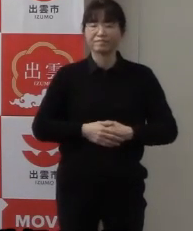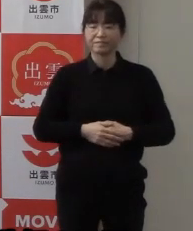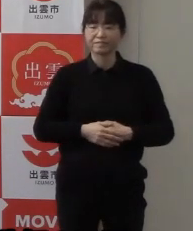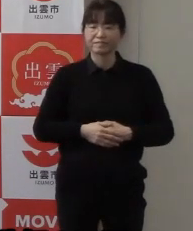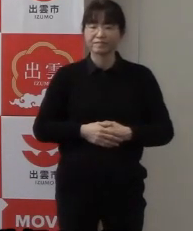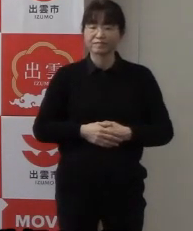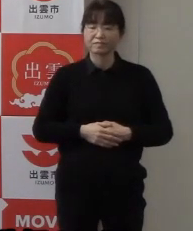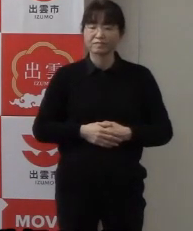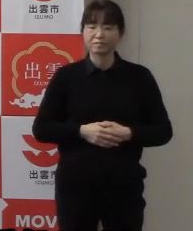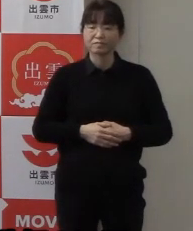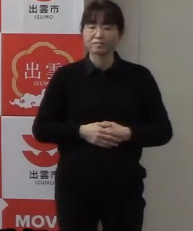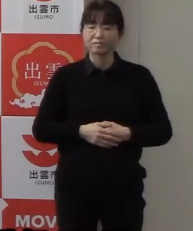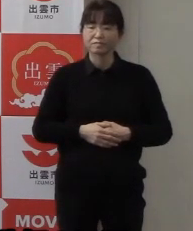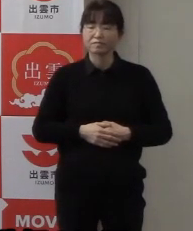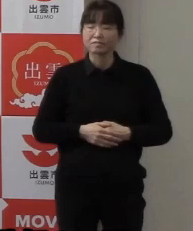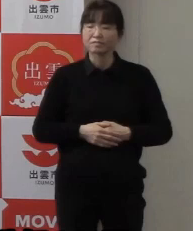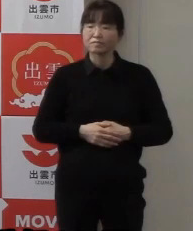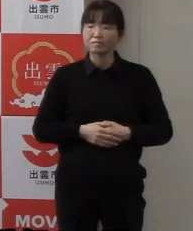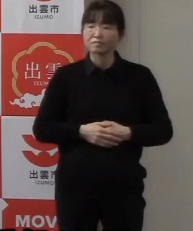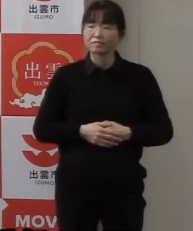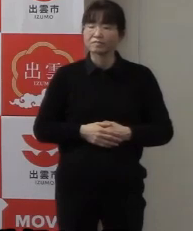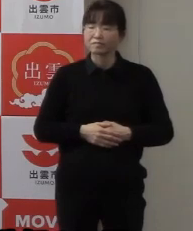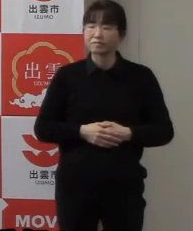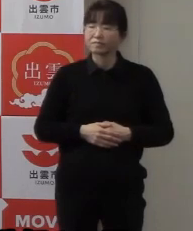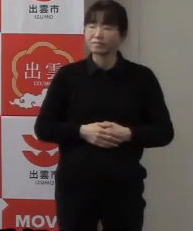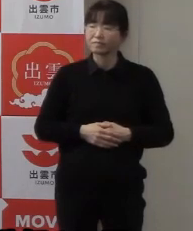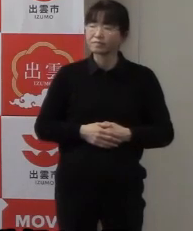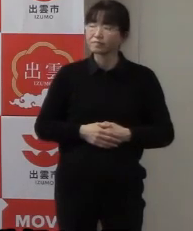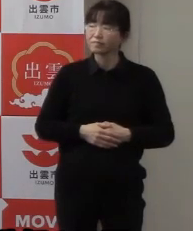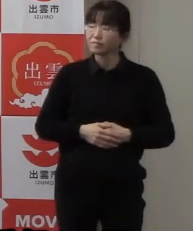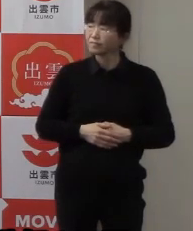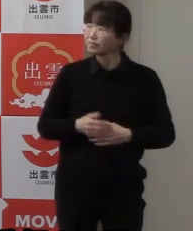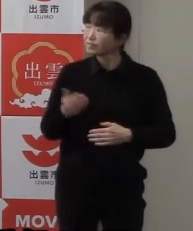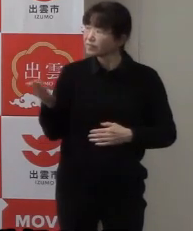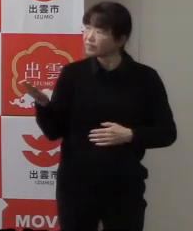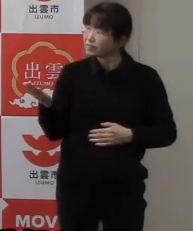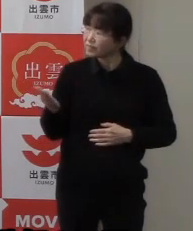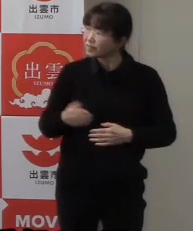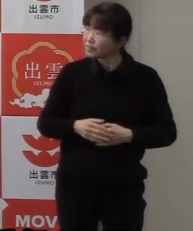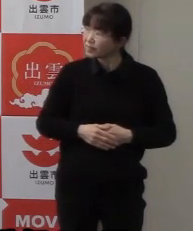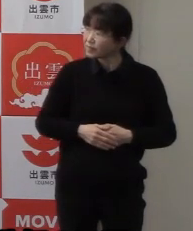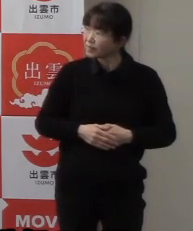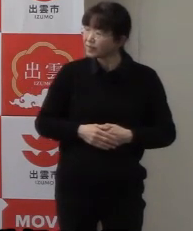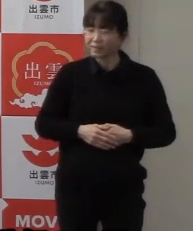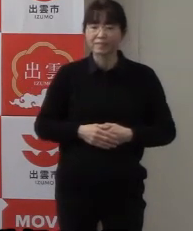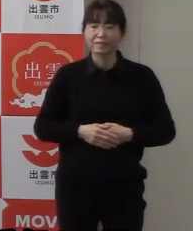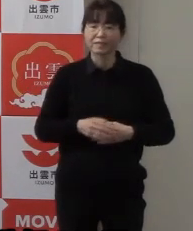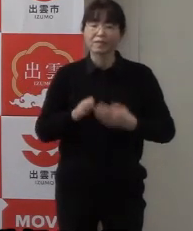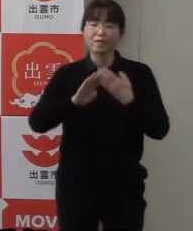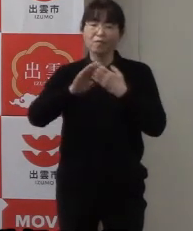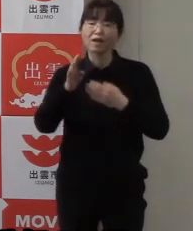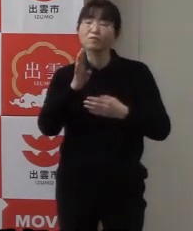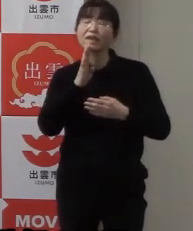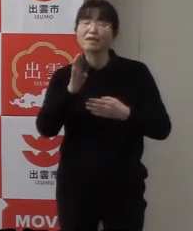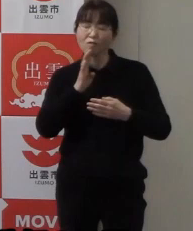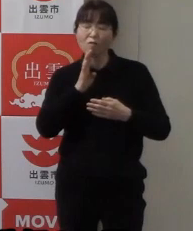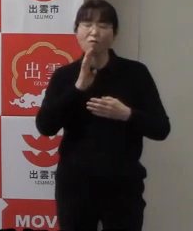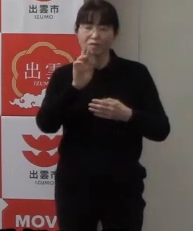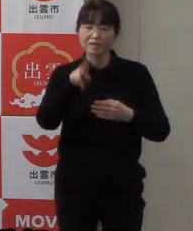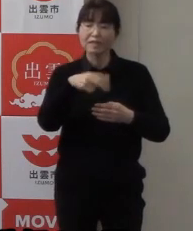ということでありまして、これは多言語によるサイトの入り口があったりとかですね、全体的